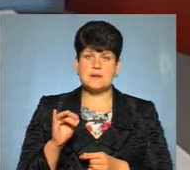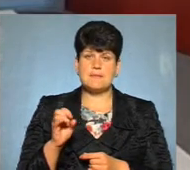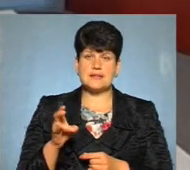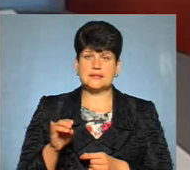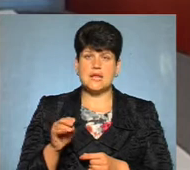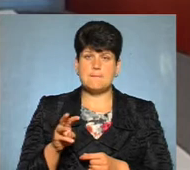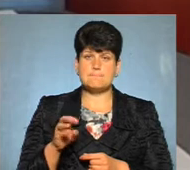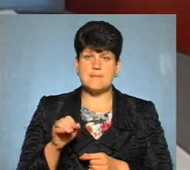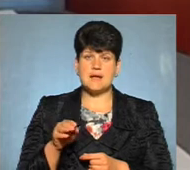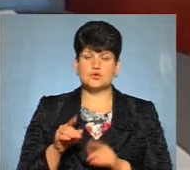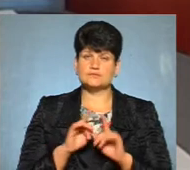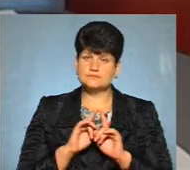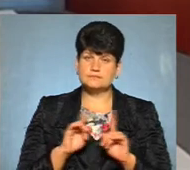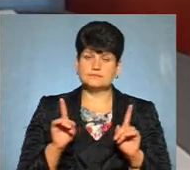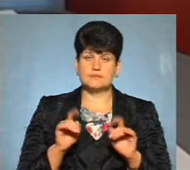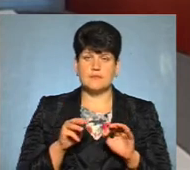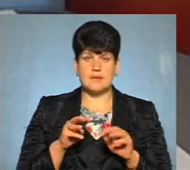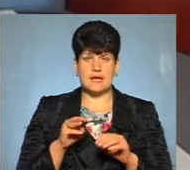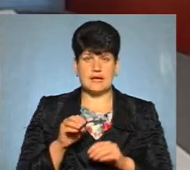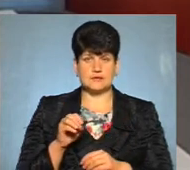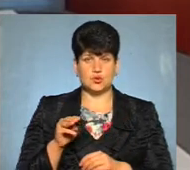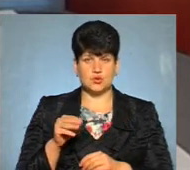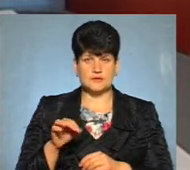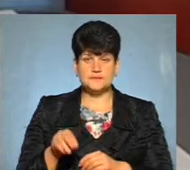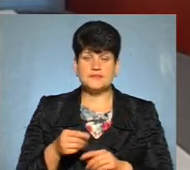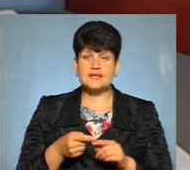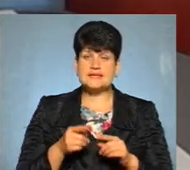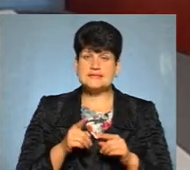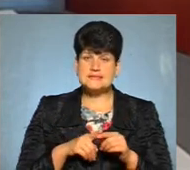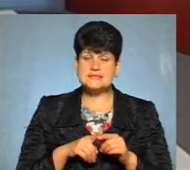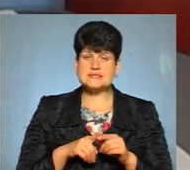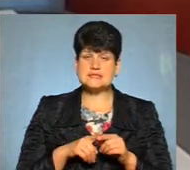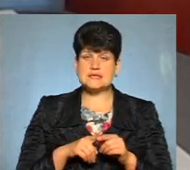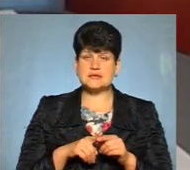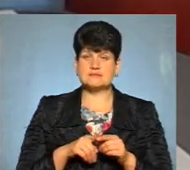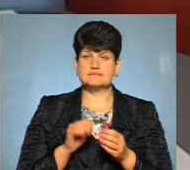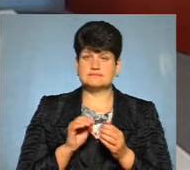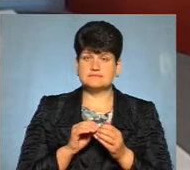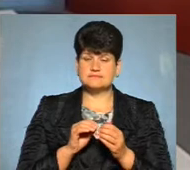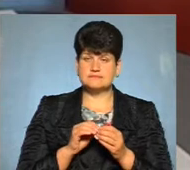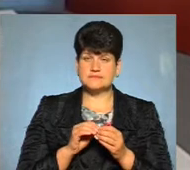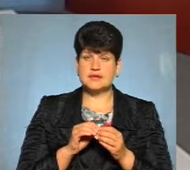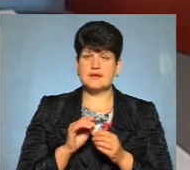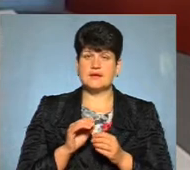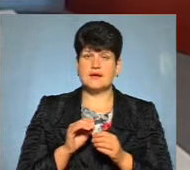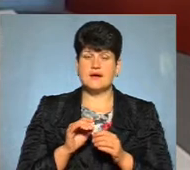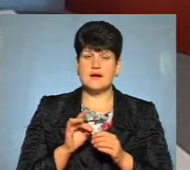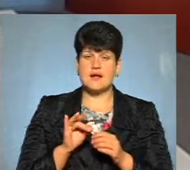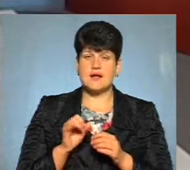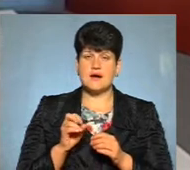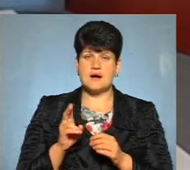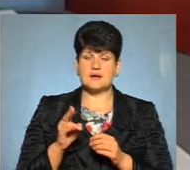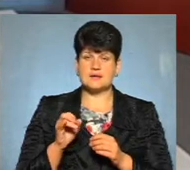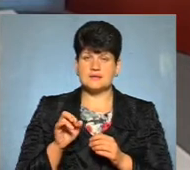доволі специфічний метод. Це класична серологічна реакція.